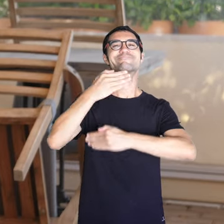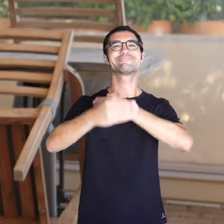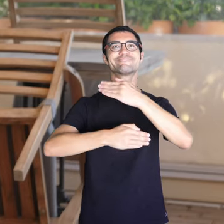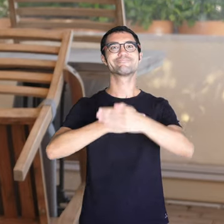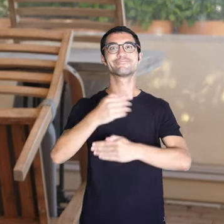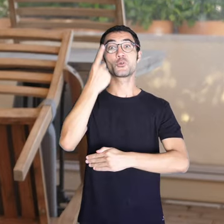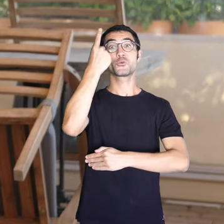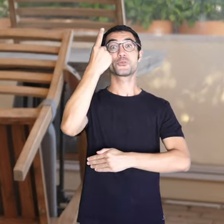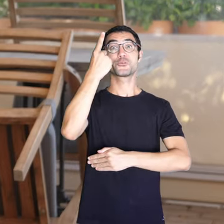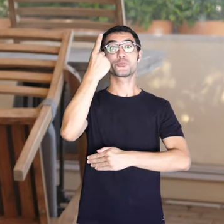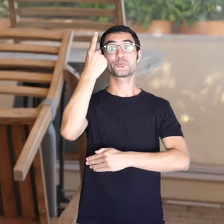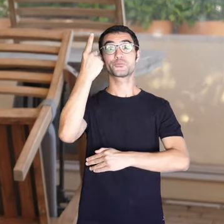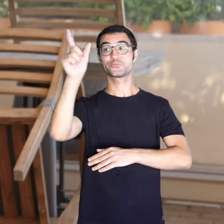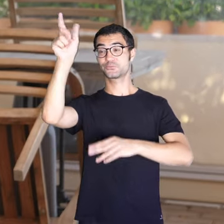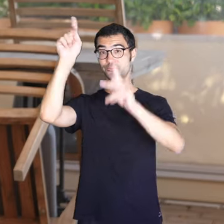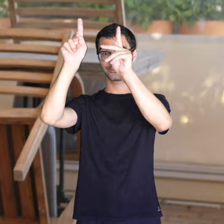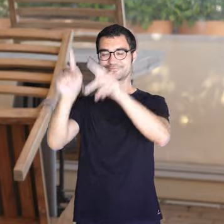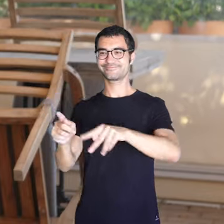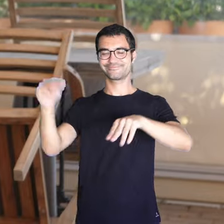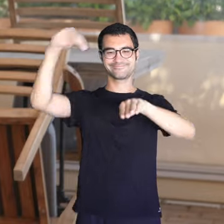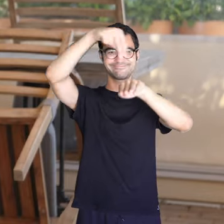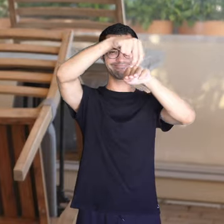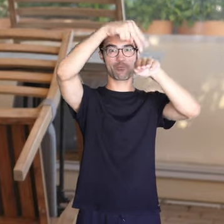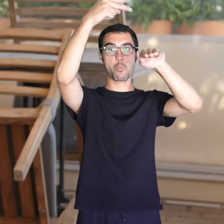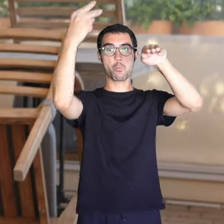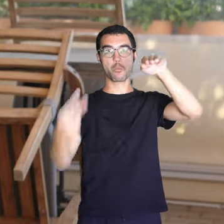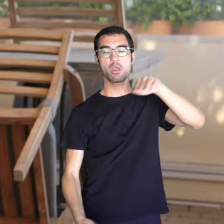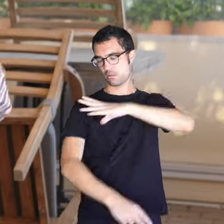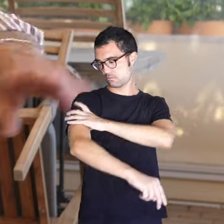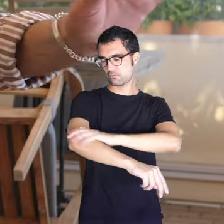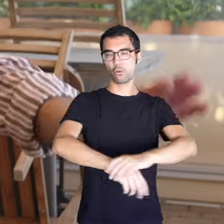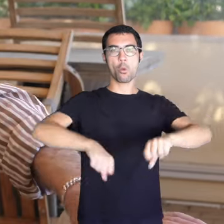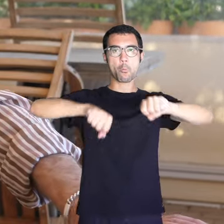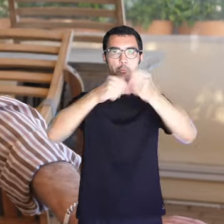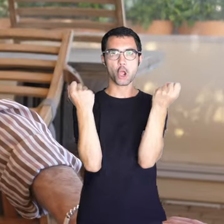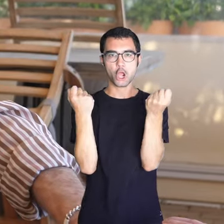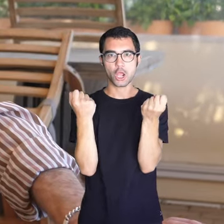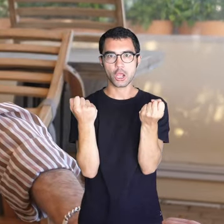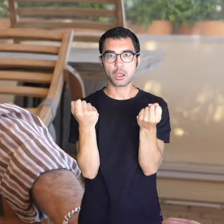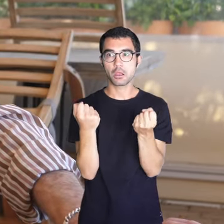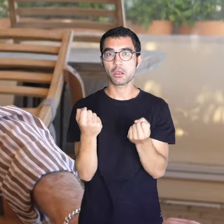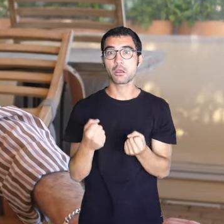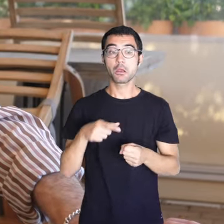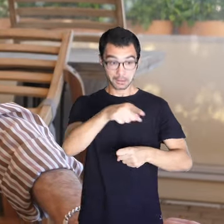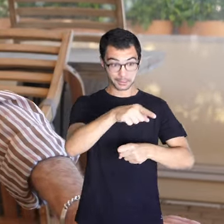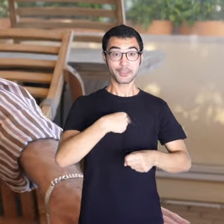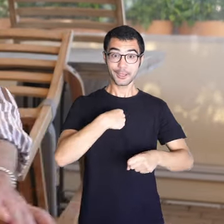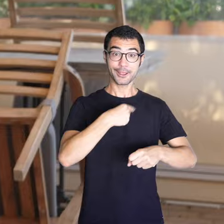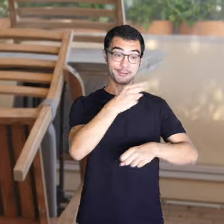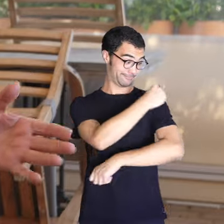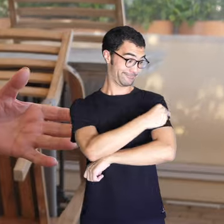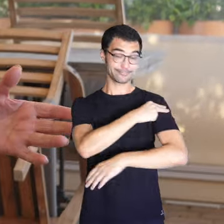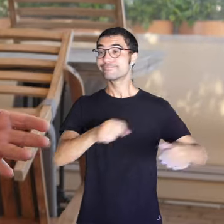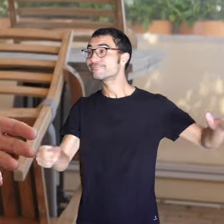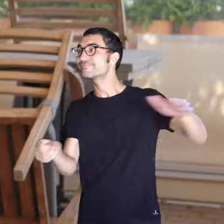un, i va caure, i se va rompre un braç. I no va voler saber res, el segur. I